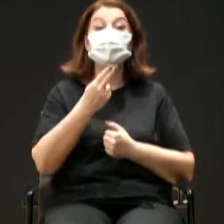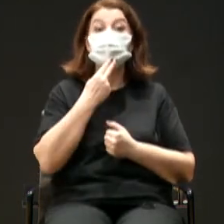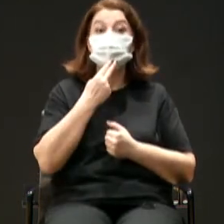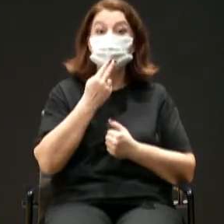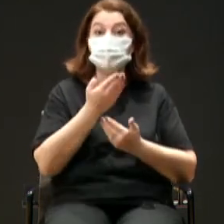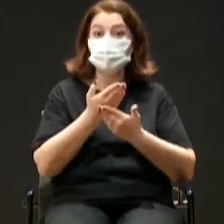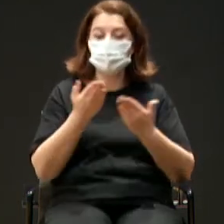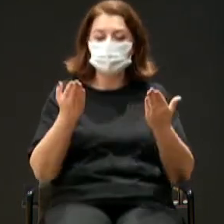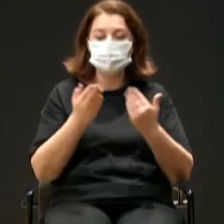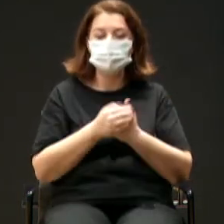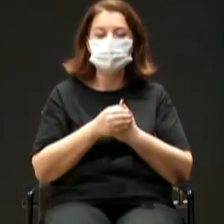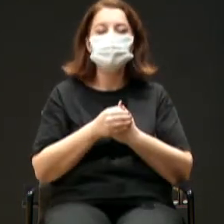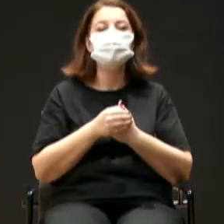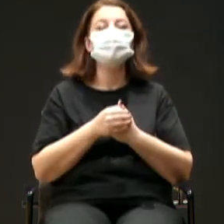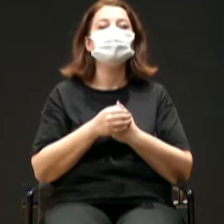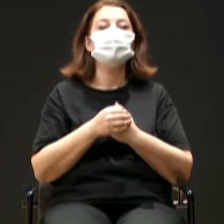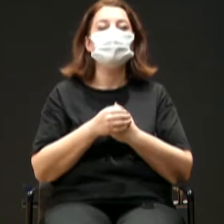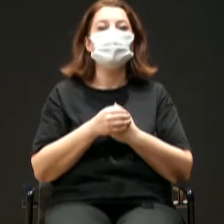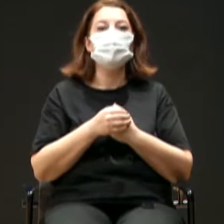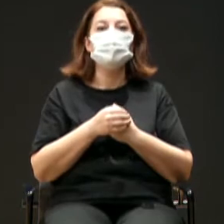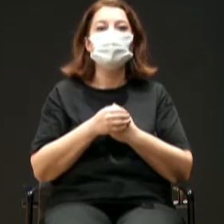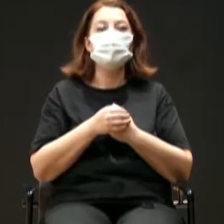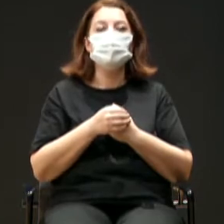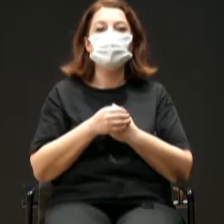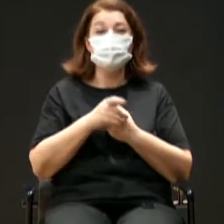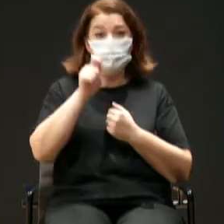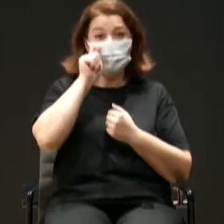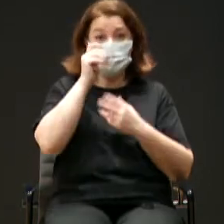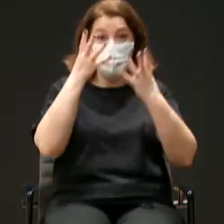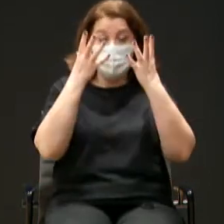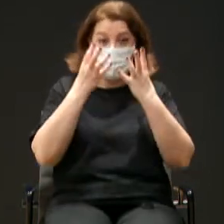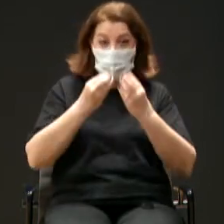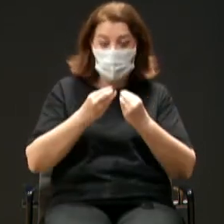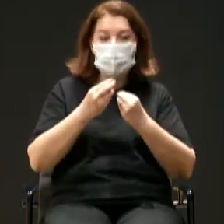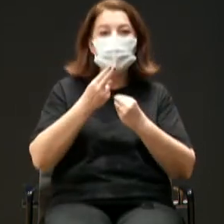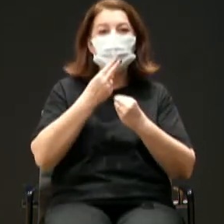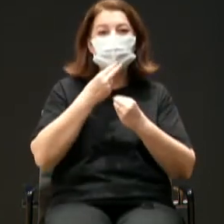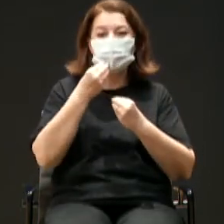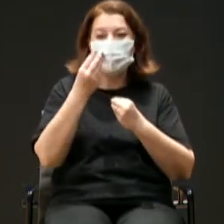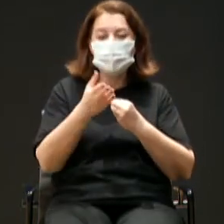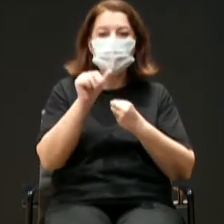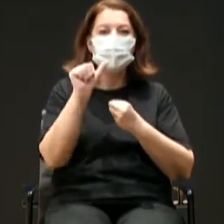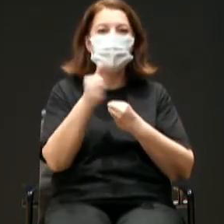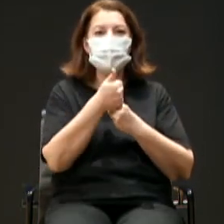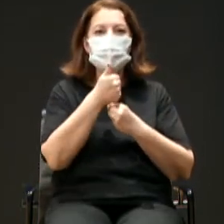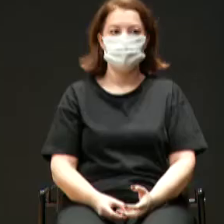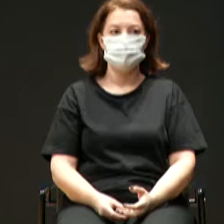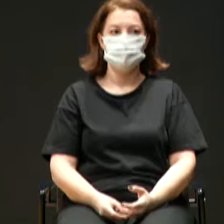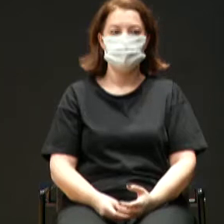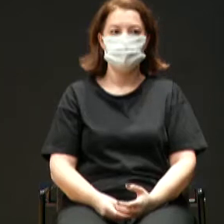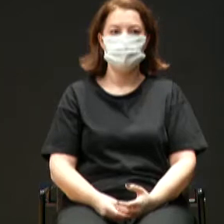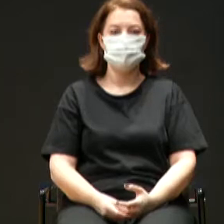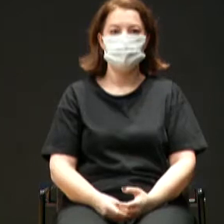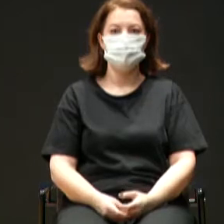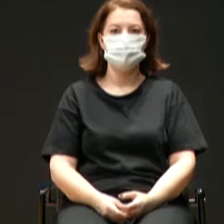Kadınlarımız zaten dinimiz olan İslam'da kadına verilen önemi zaten belirlemiştir.